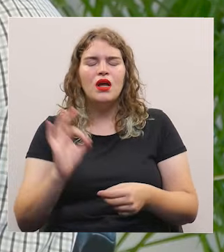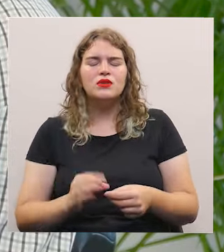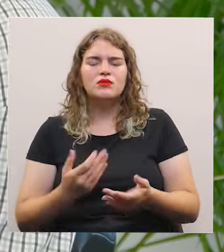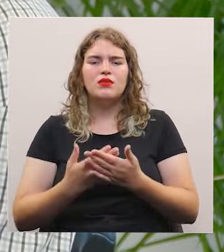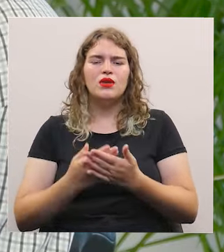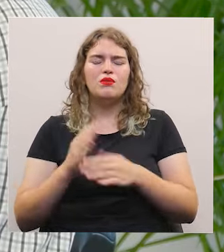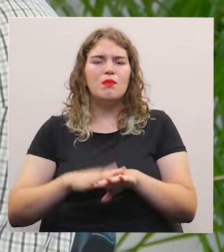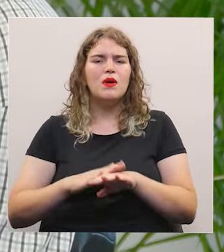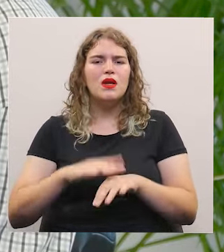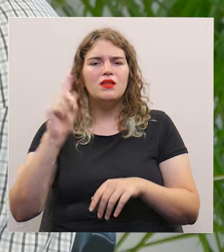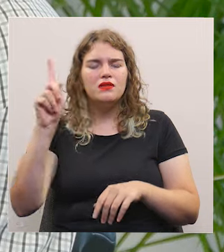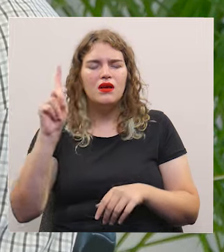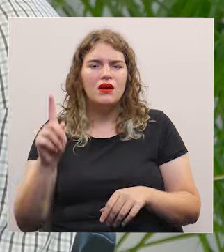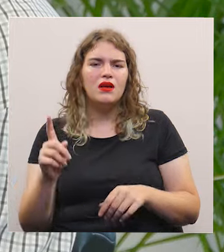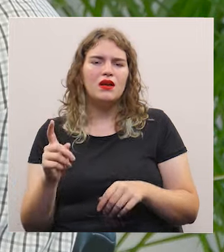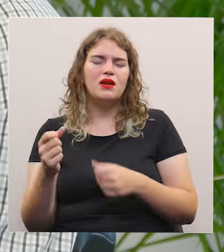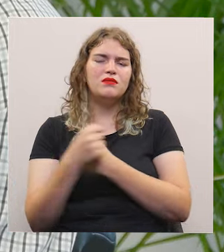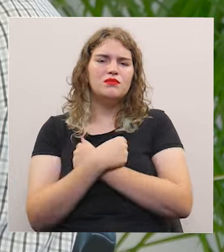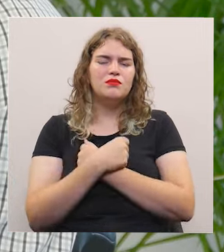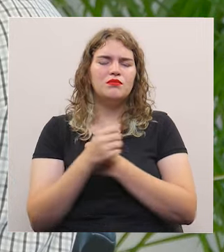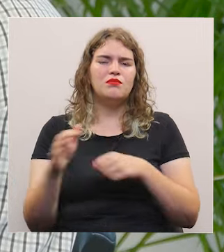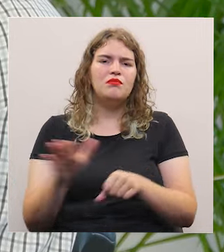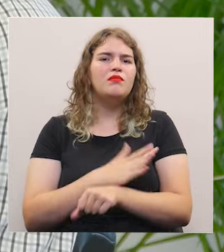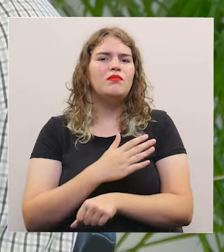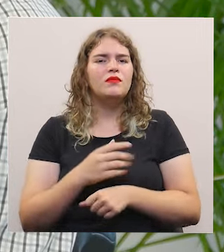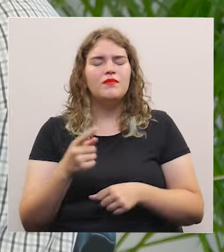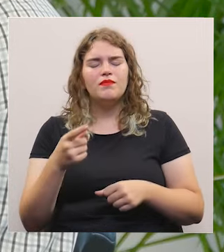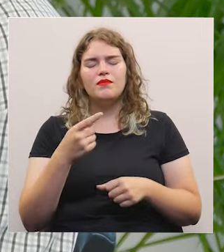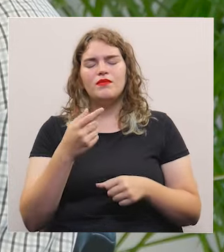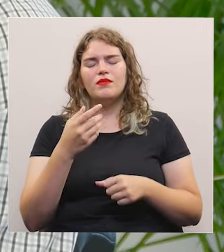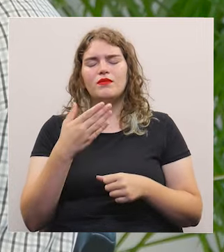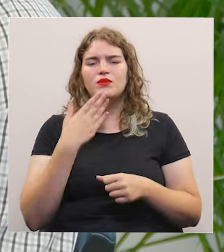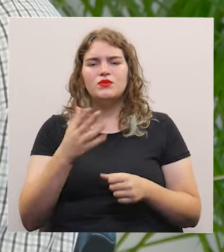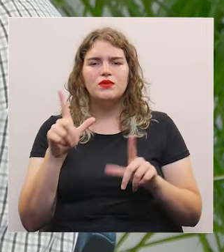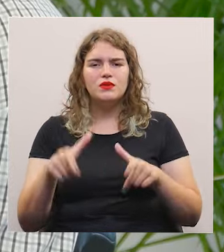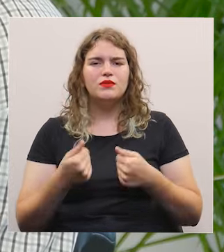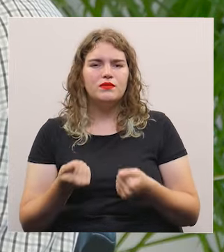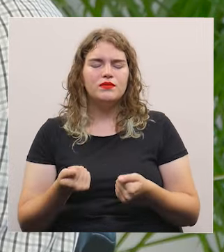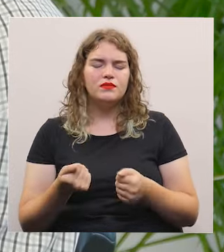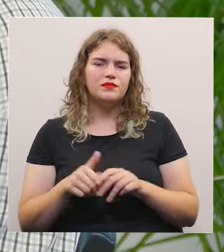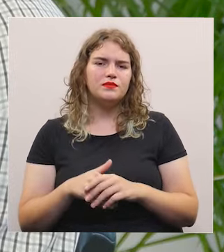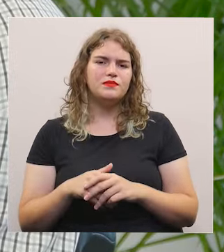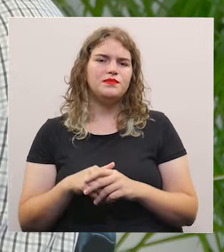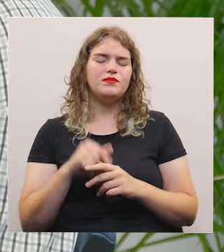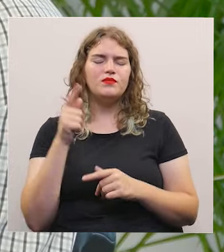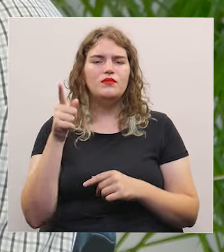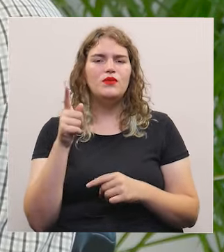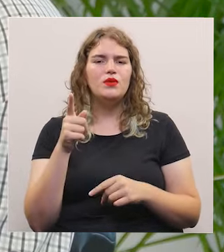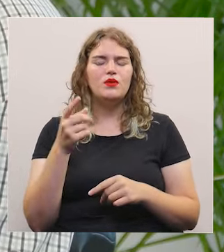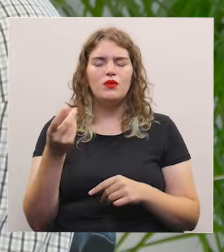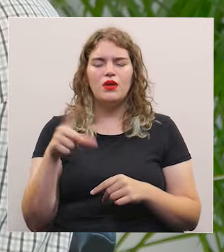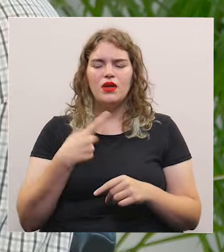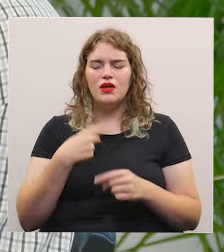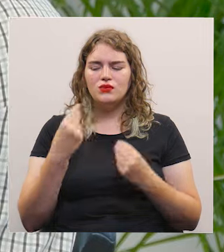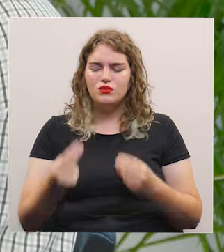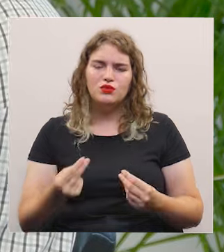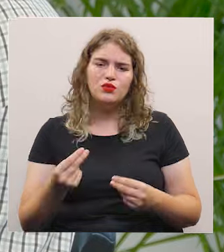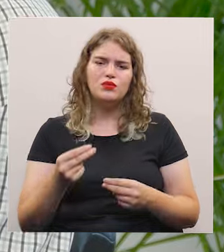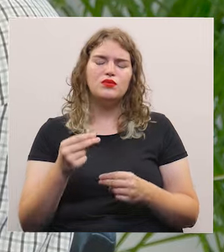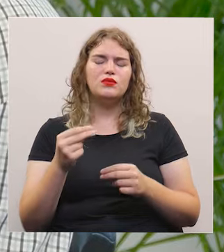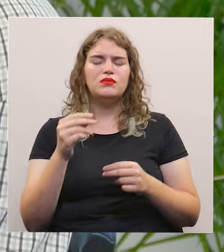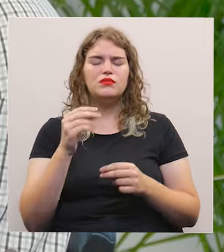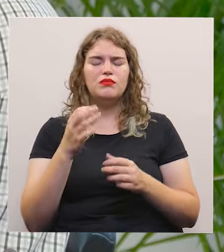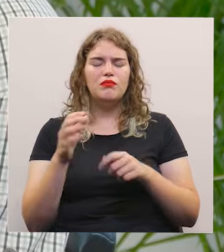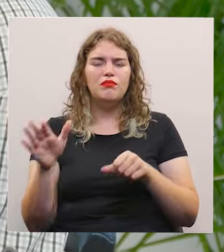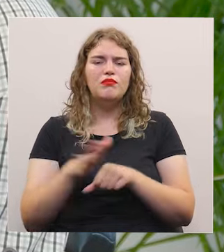totalitate, în mâinile Tale iubitoare. Îți mulțumim, Dumnezeule, că Tu ești bun și